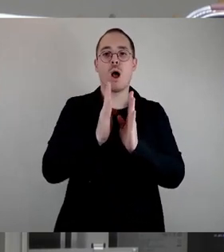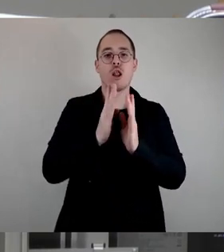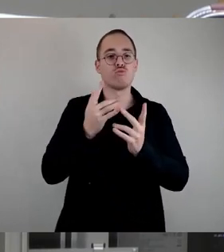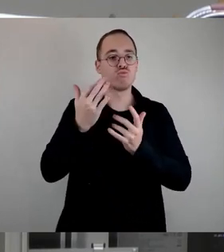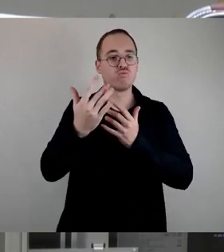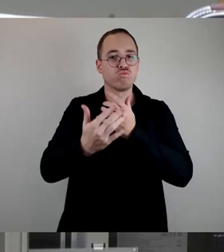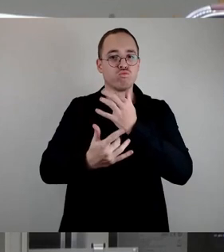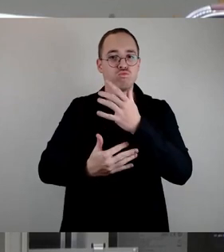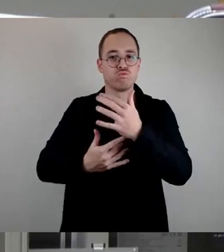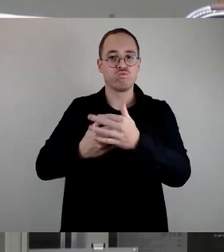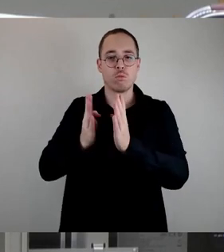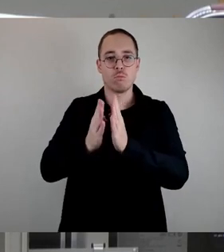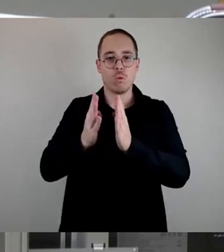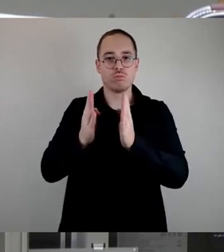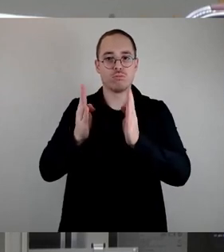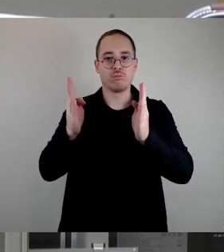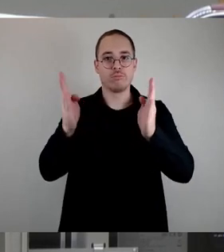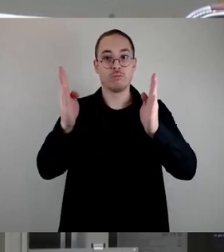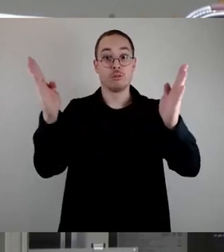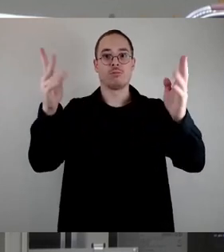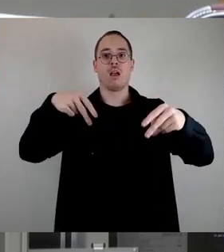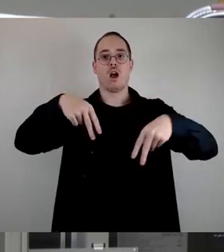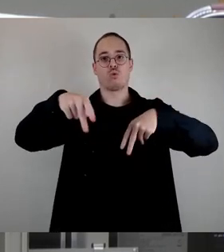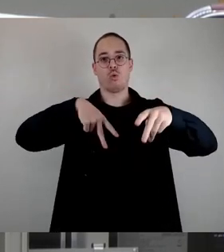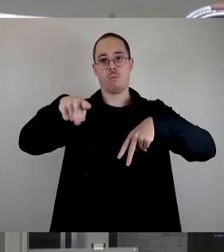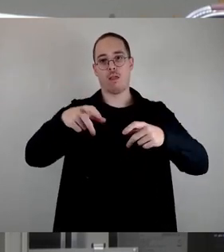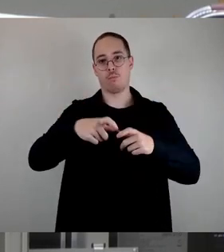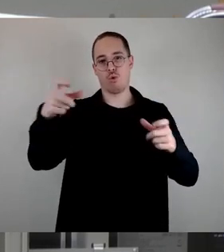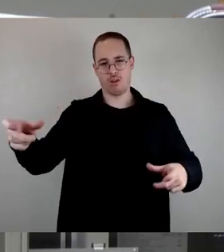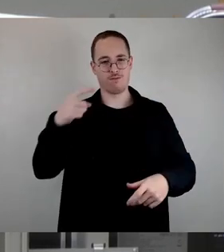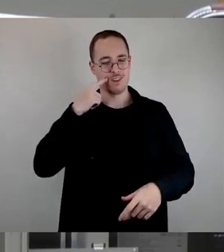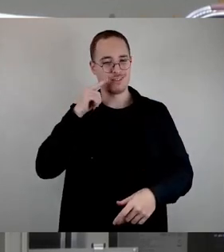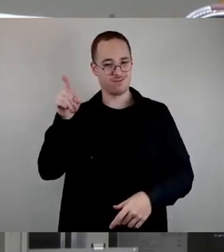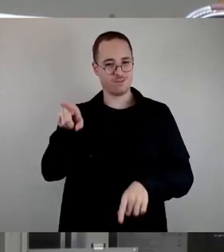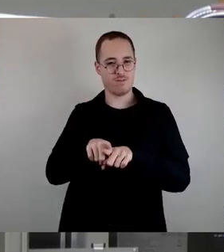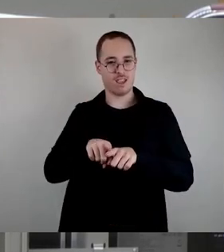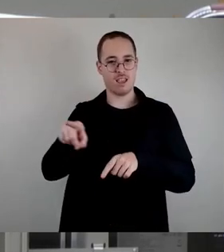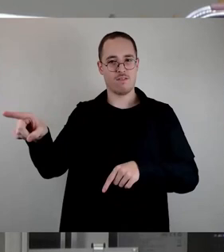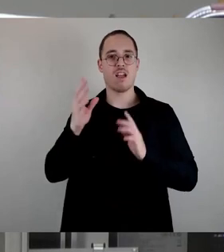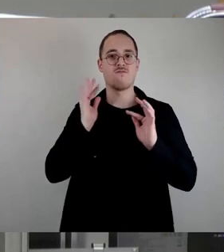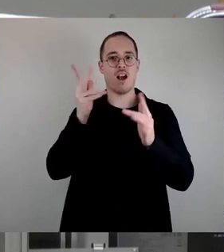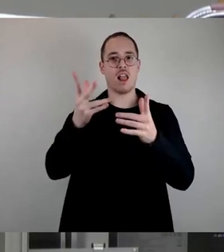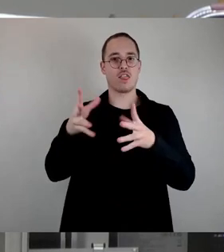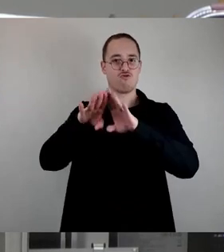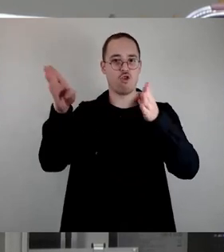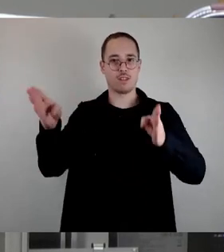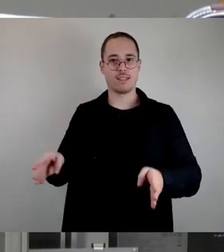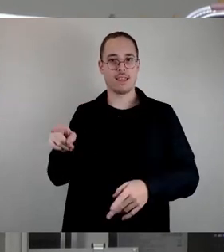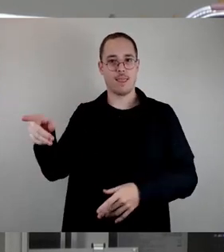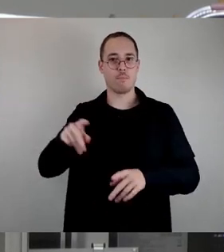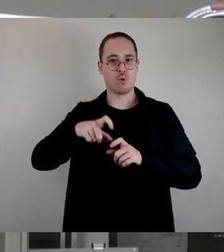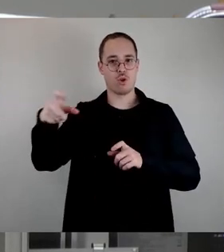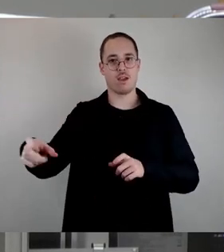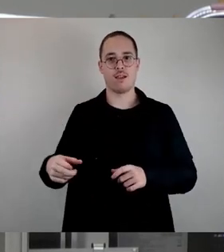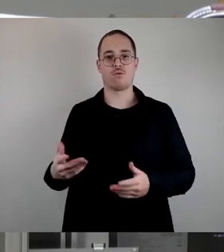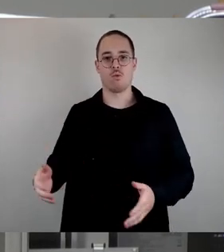mit der Waldschlösschenbrücke passiert ist. Ich sage auch ganz offen, eine Fähre dort würde mir sehr gut gefallen. Ich würde sehr gerne mit dieser